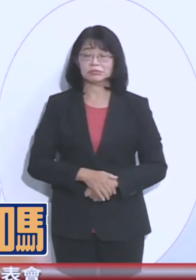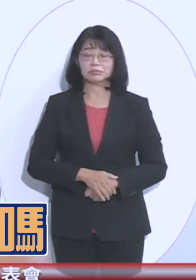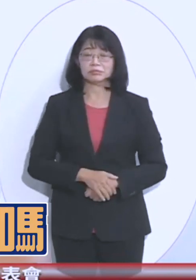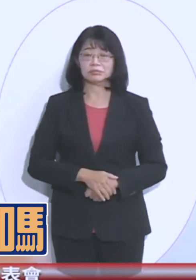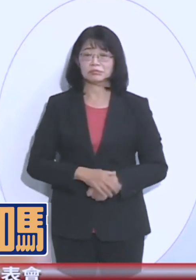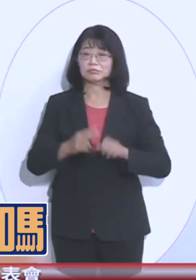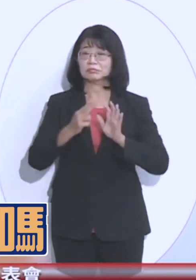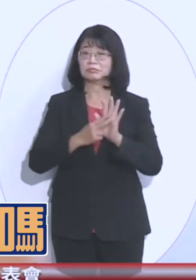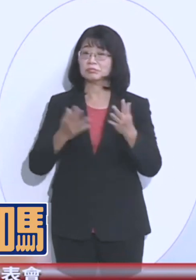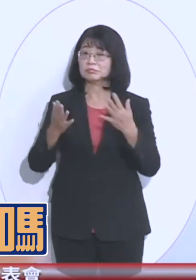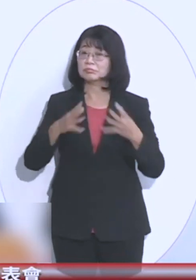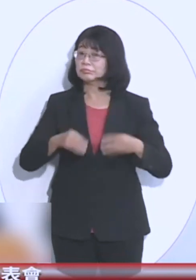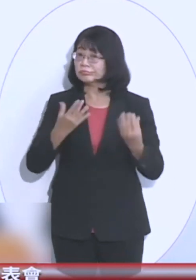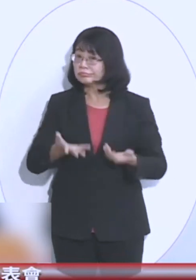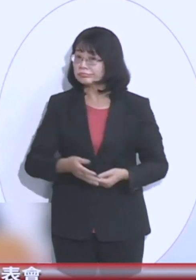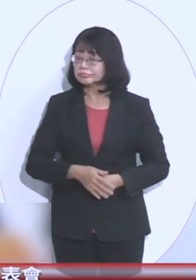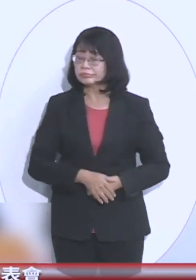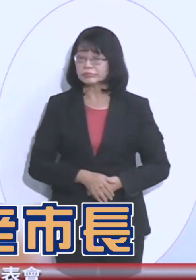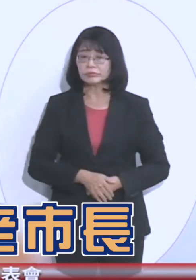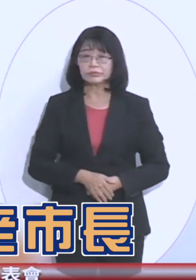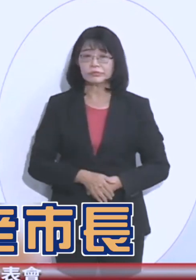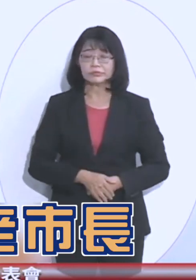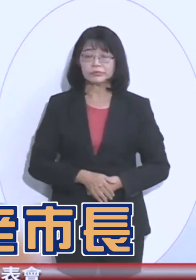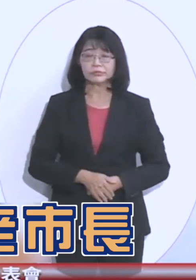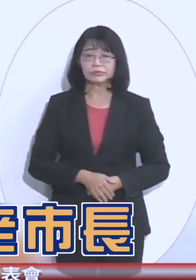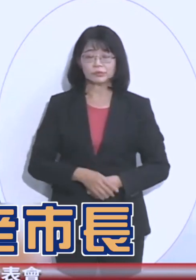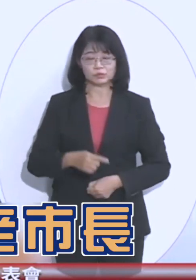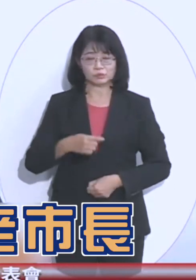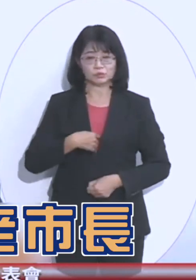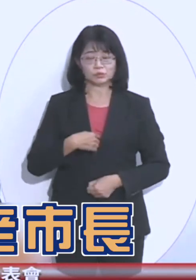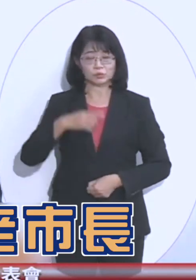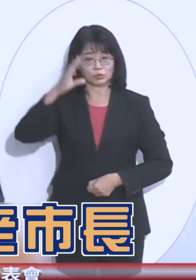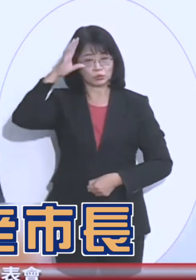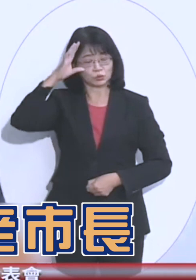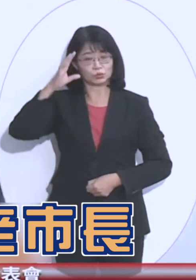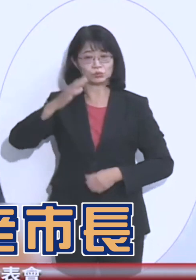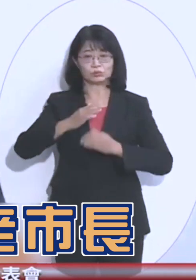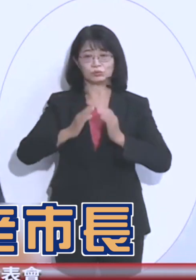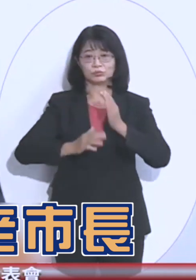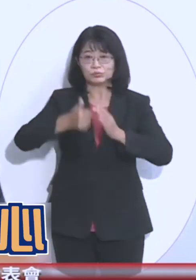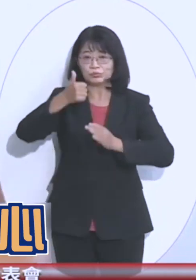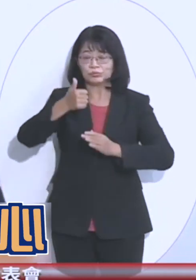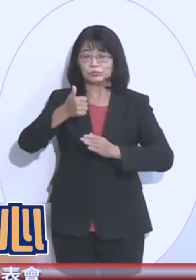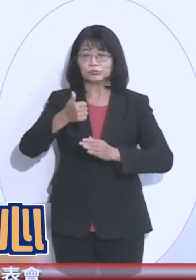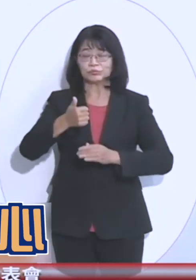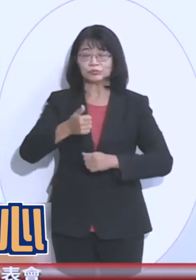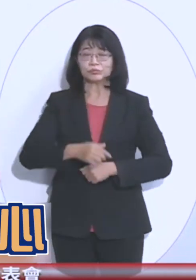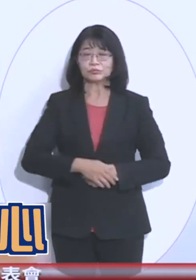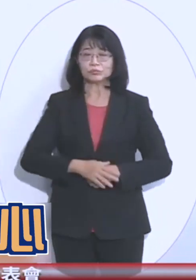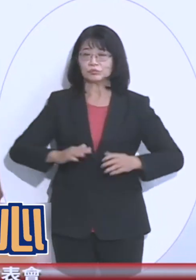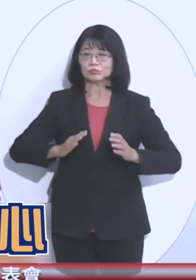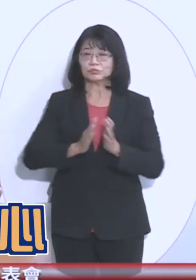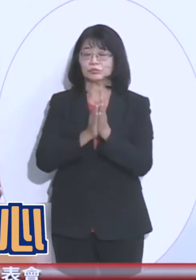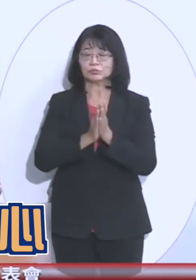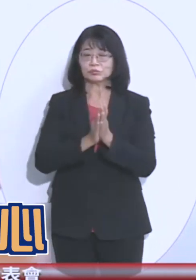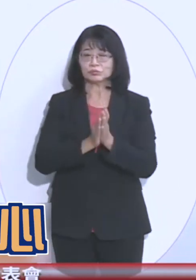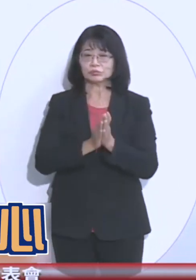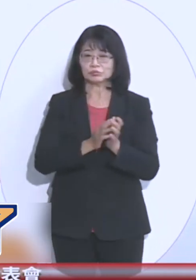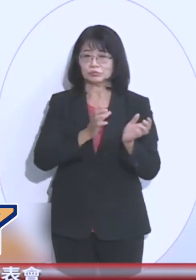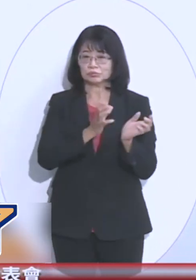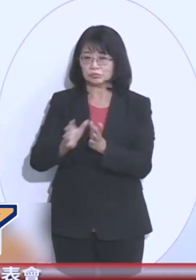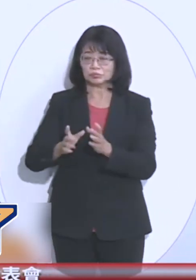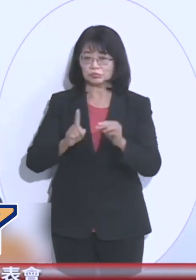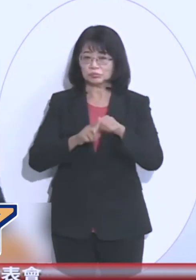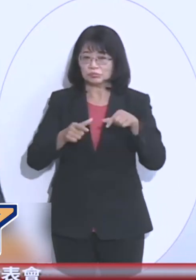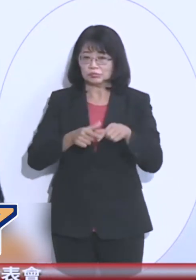你敢唔免讲我清楚？所以，伊讲我用苏南城老市长，迄、那个马上办中心嘛、